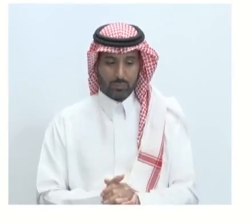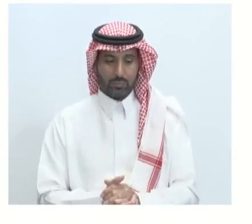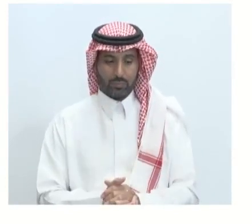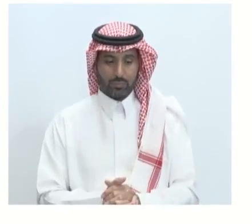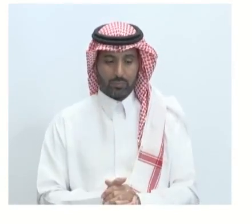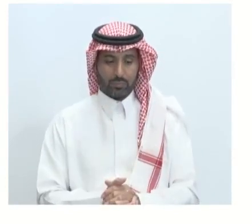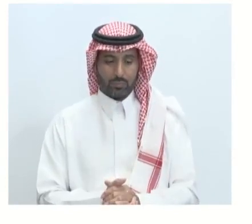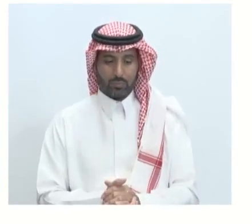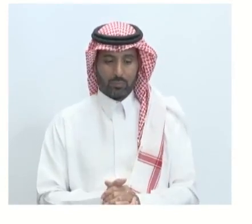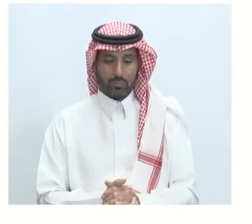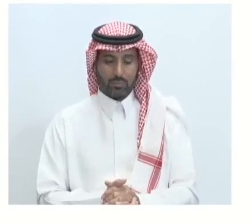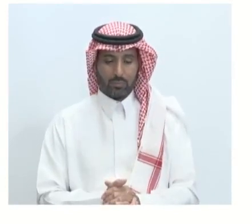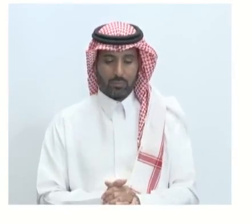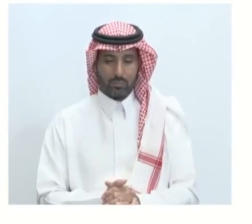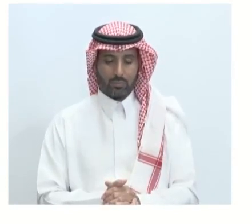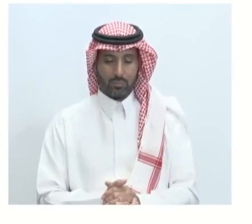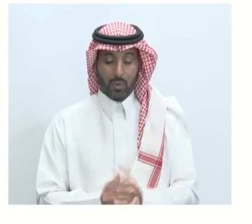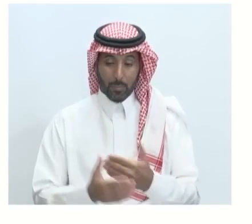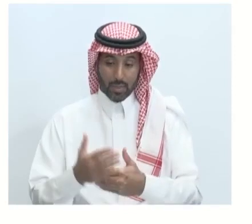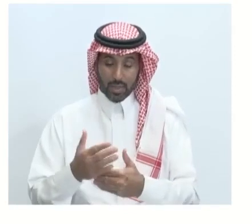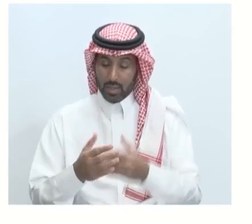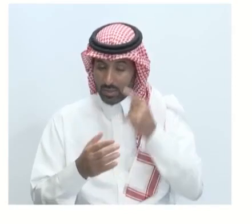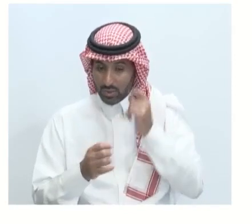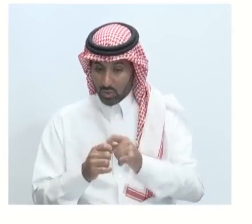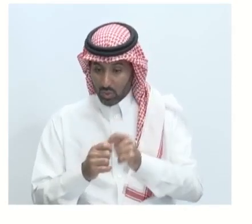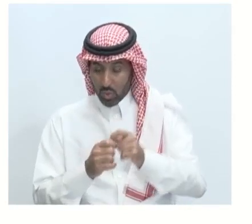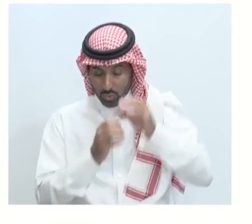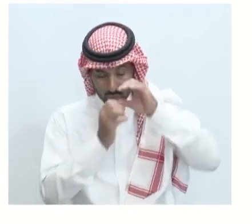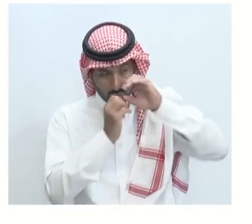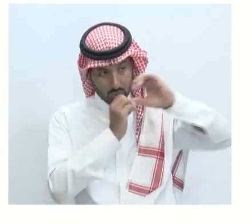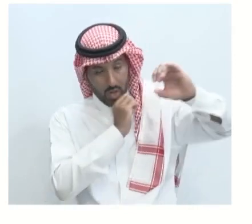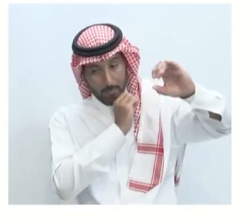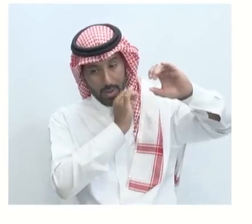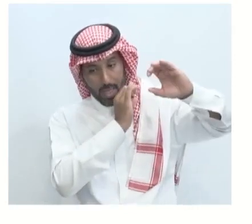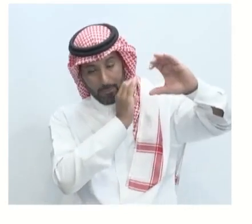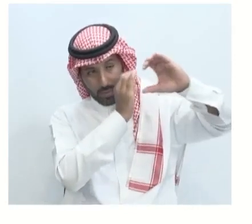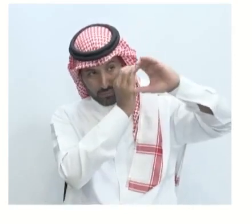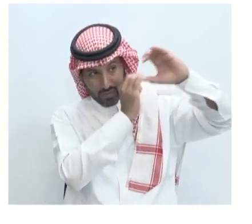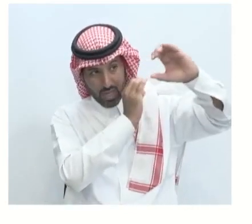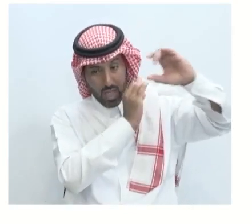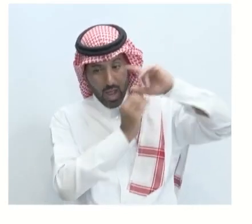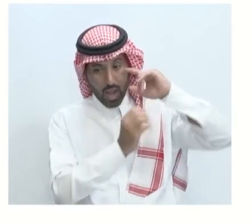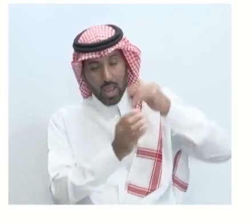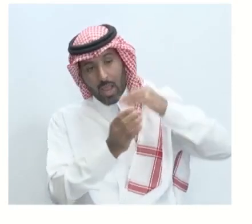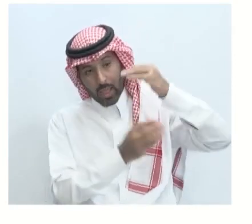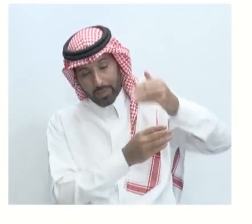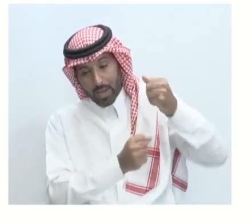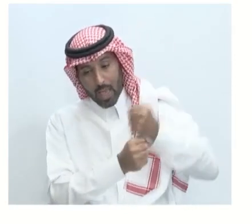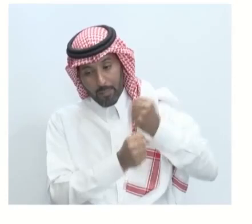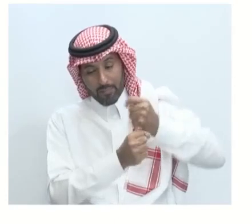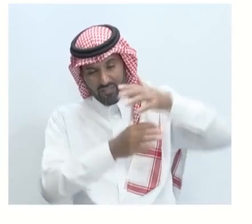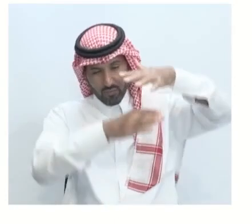عزيزتي الطالبه كما ان بناء تلسكوبات الضوء المرئي للعمل في الفضاء الخارجي